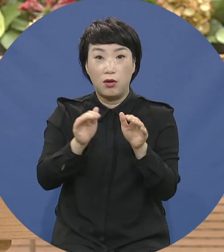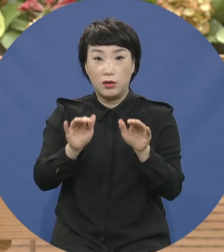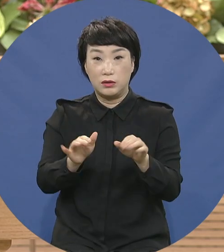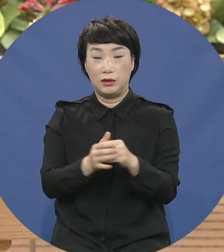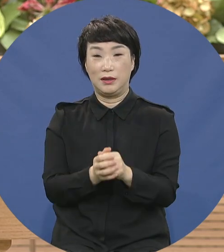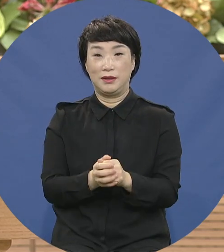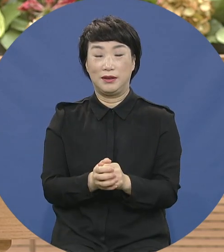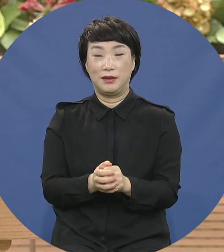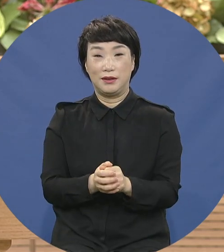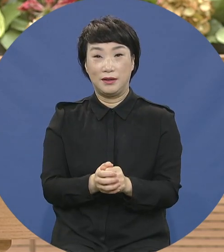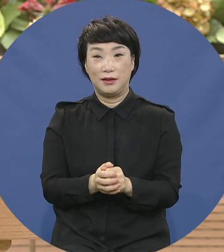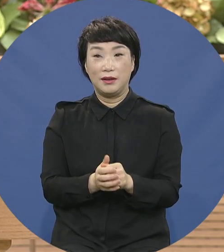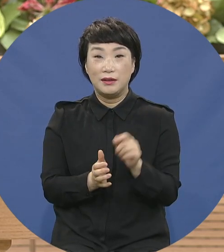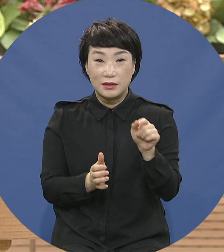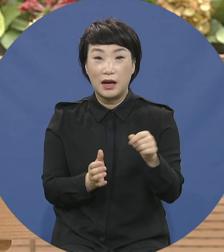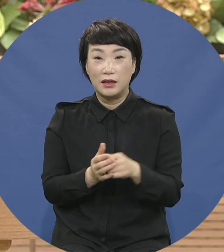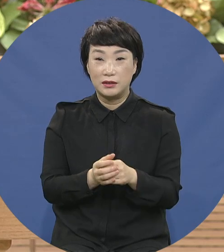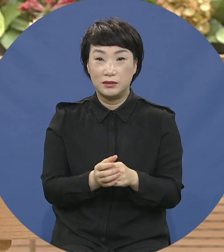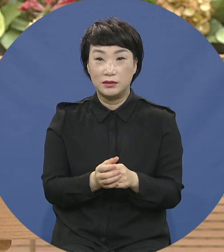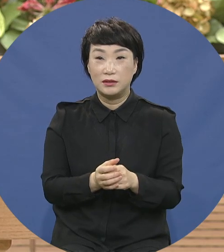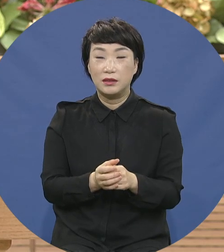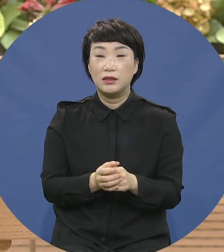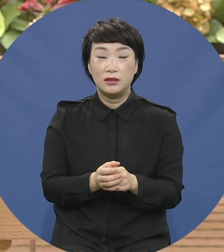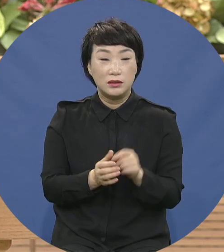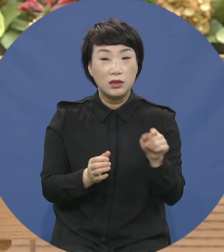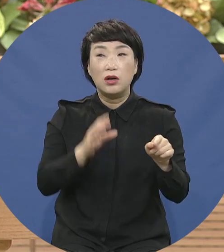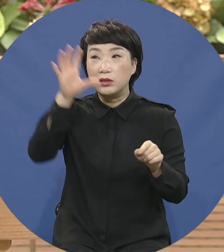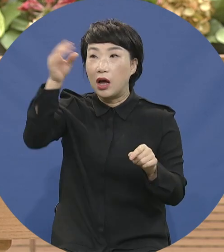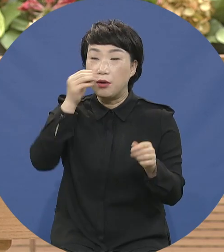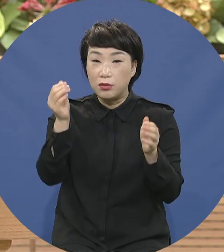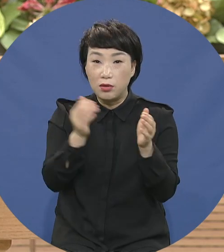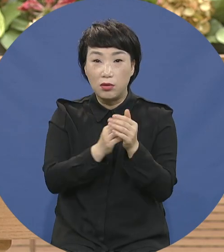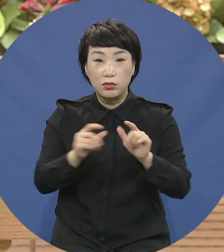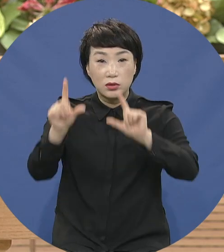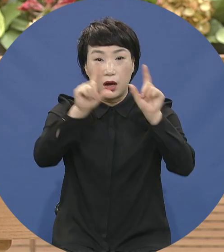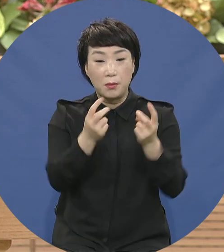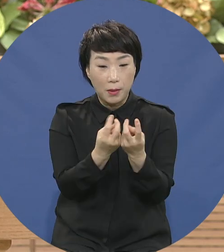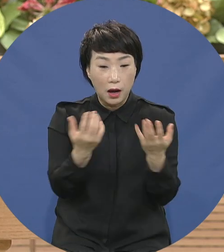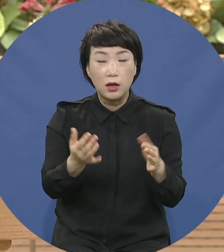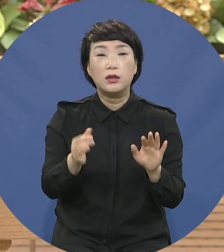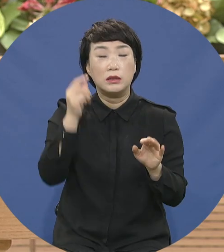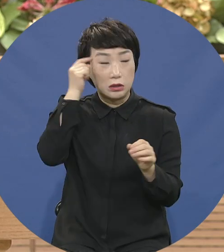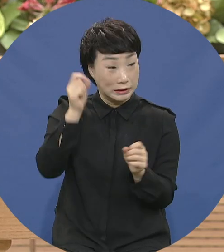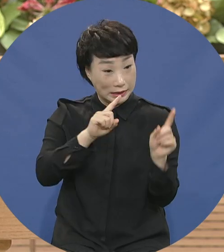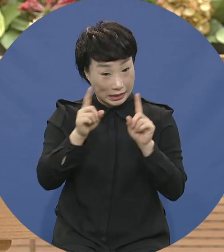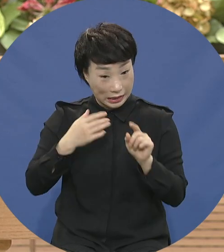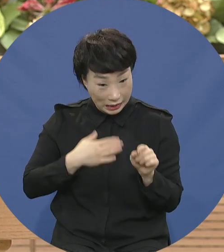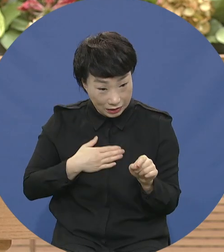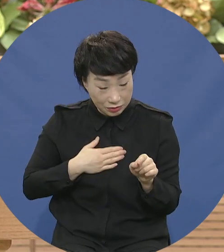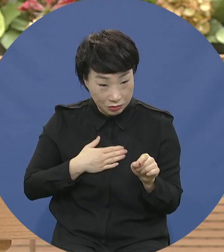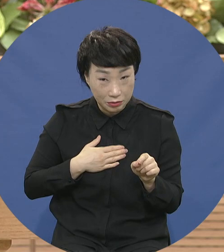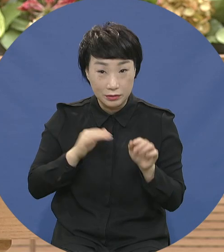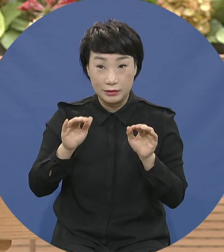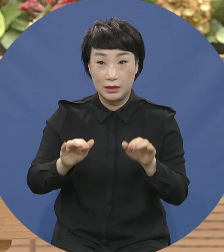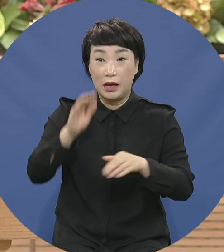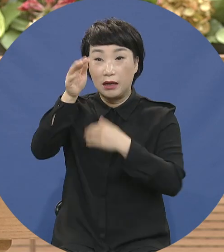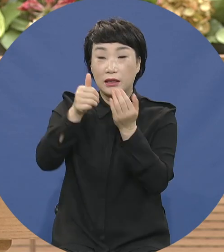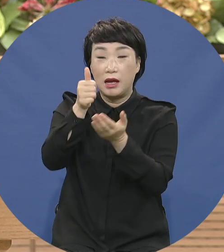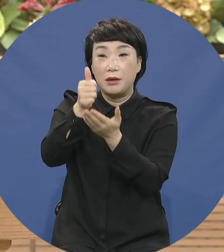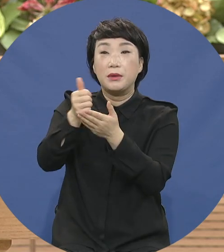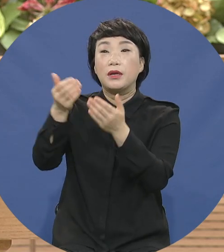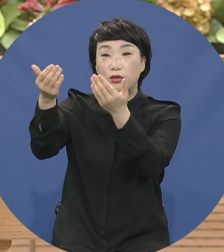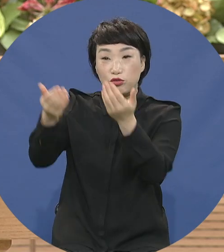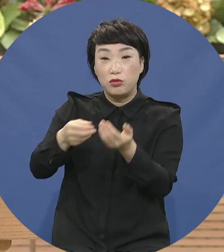그러나 네가 먹고서 살 길은 없어 정신 차려 그러니 하나님이